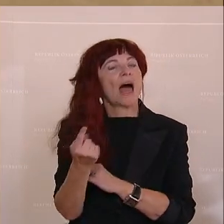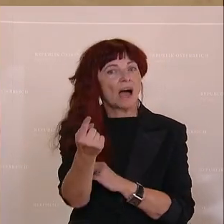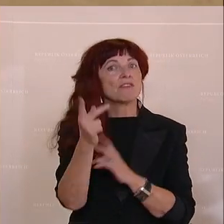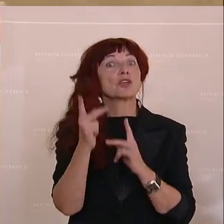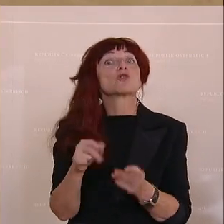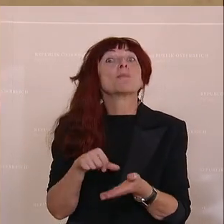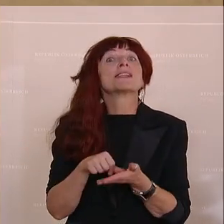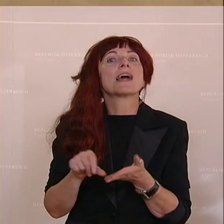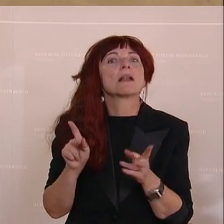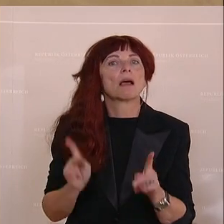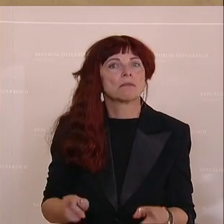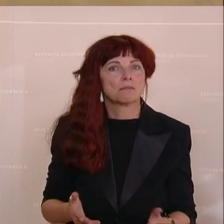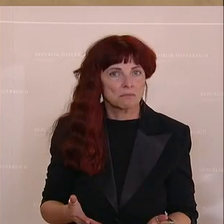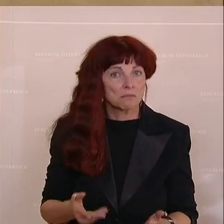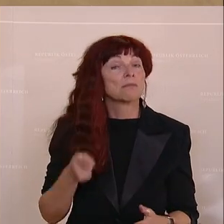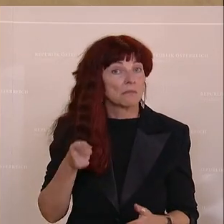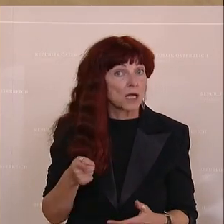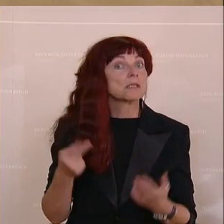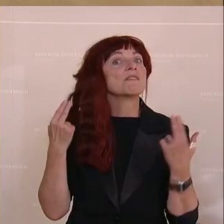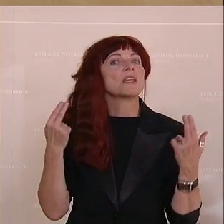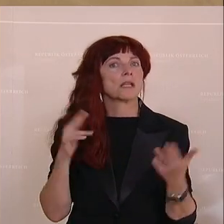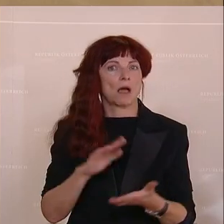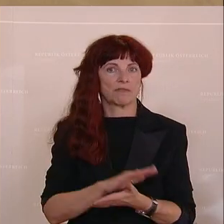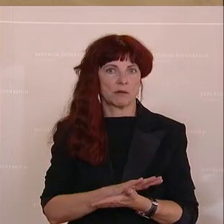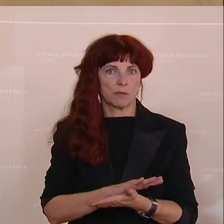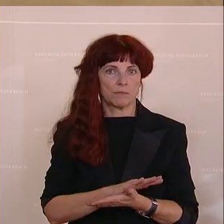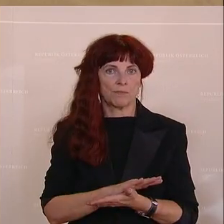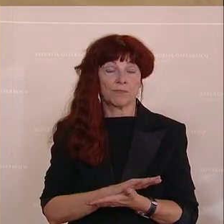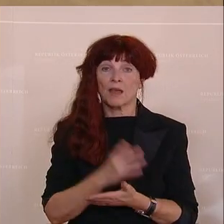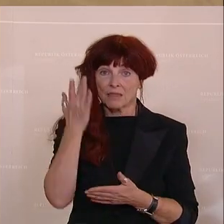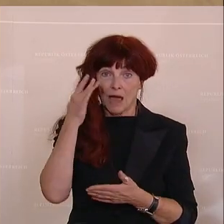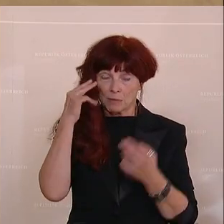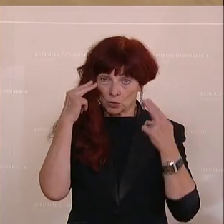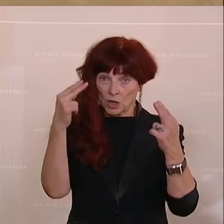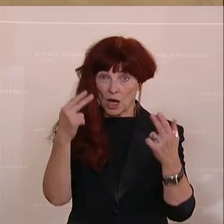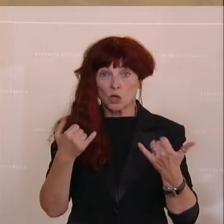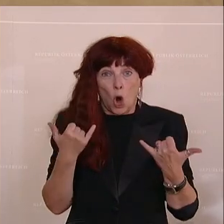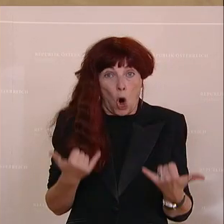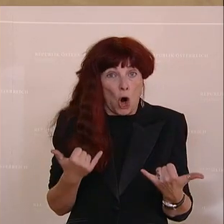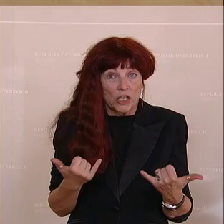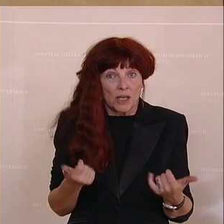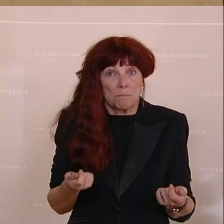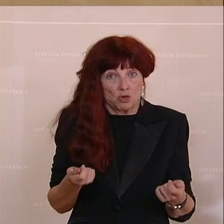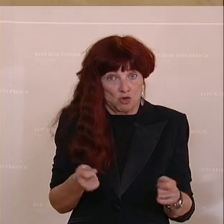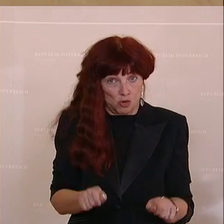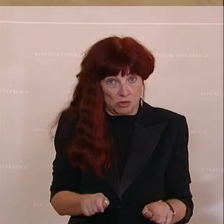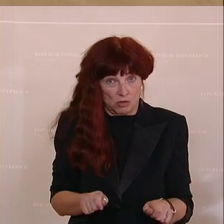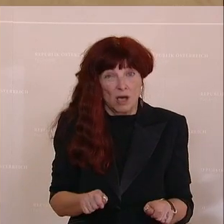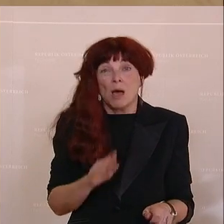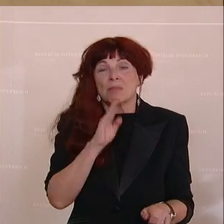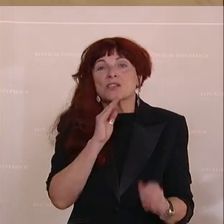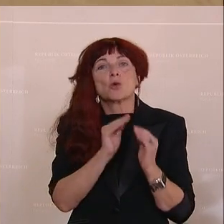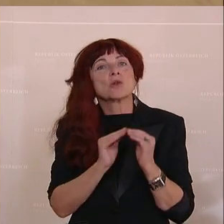halten. Auch das eine zentrale Aufgabe. Und meine sehr geehrten Damen und Herren, mit dem, was wir heute hier beschließen werden, mit den